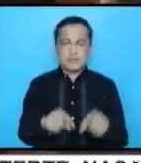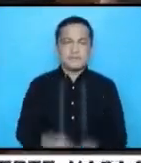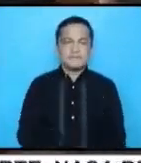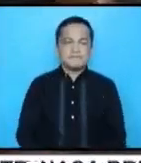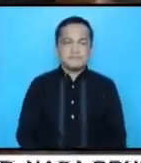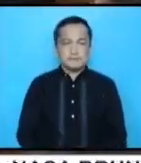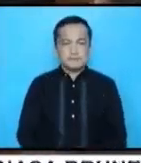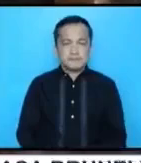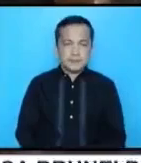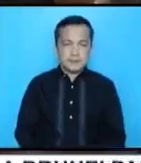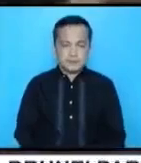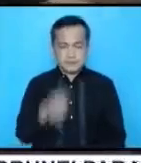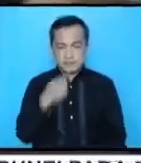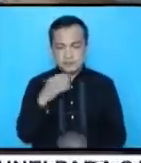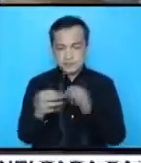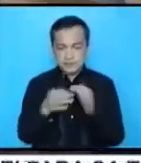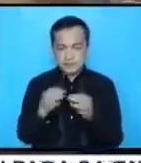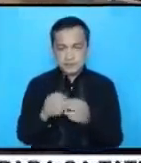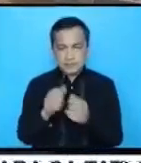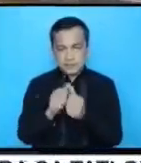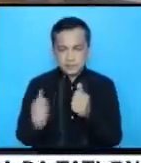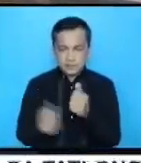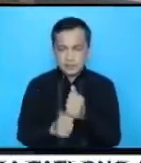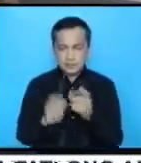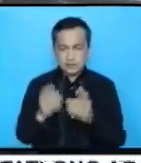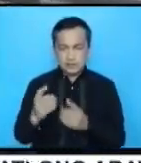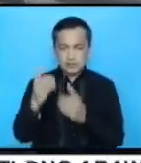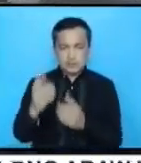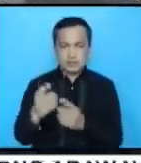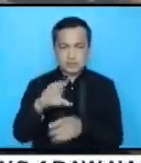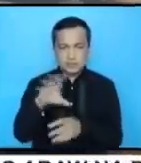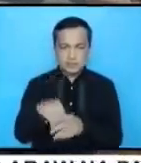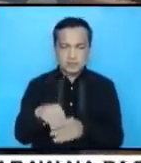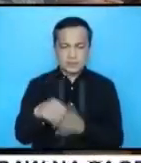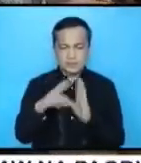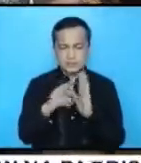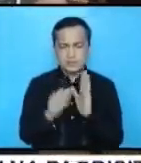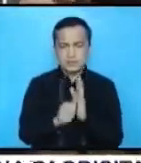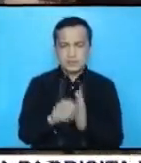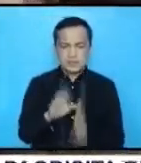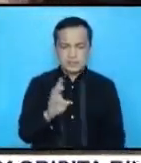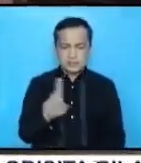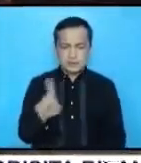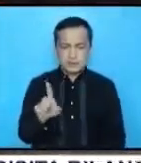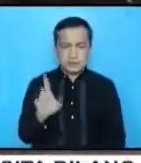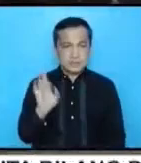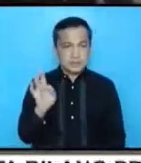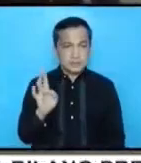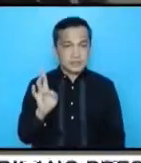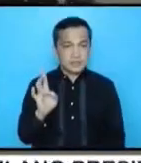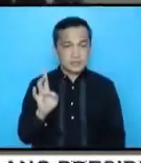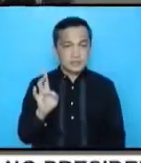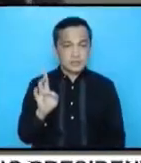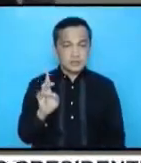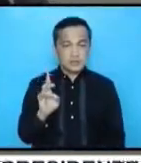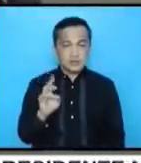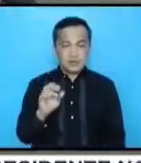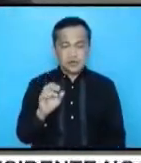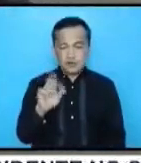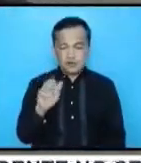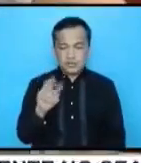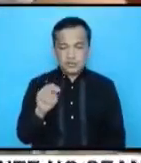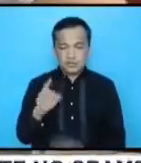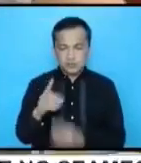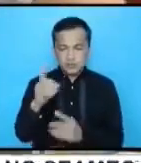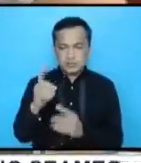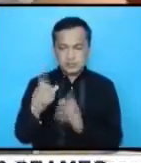ilalim ng deceased organ donation na sakop ng Republic Act 7170 o the Organ Donation Act. Pinapayagan